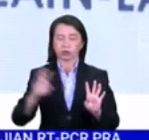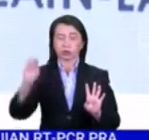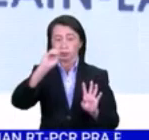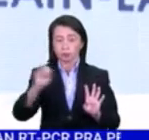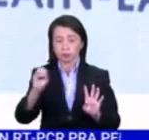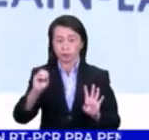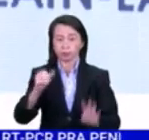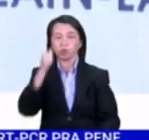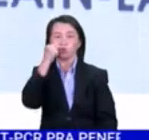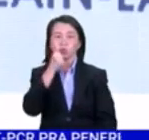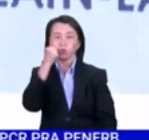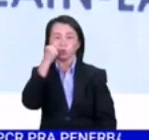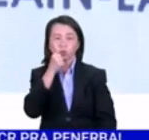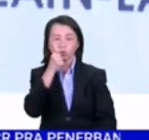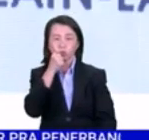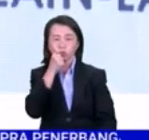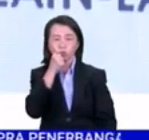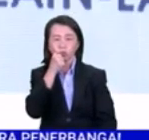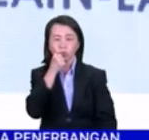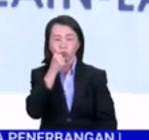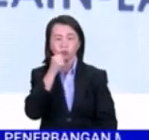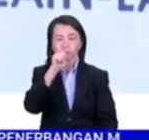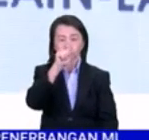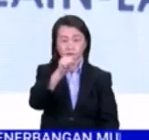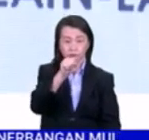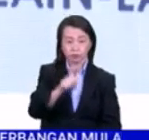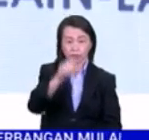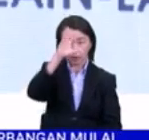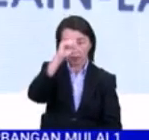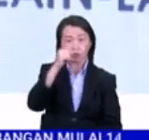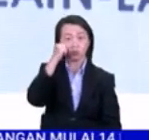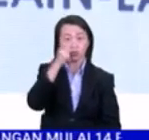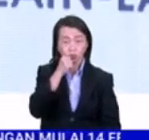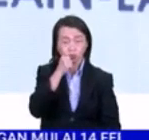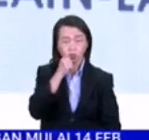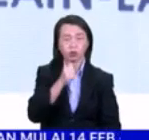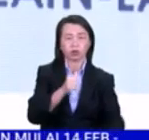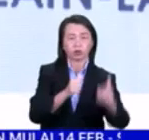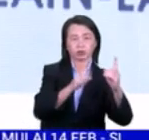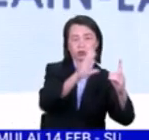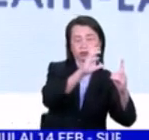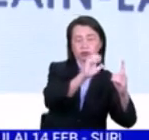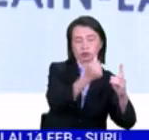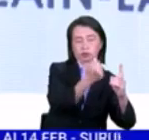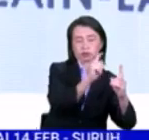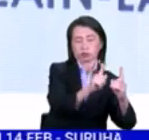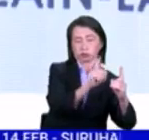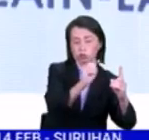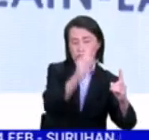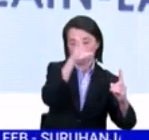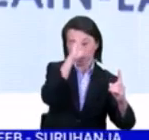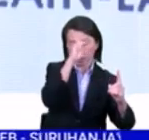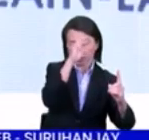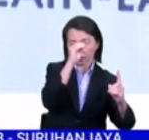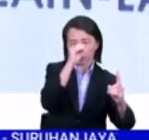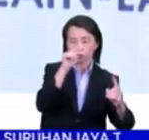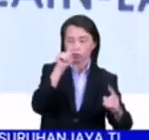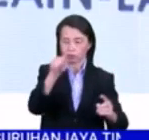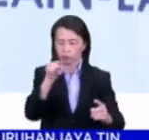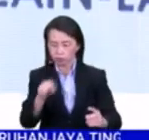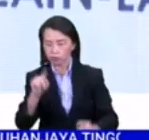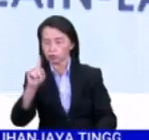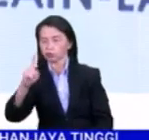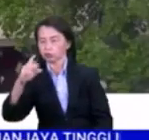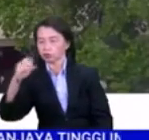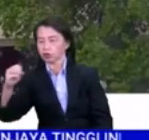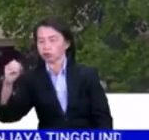47.7% ialah perempuan. Nisbah jantina adalah 110 lelaki berbanding 100